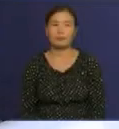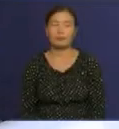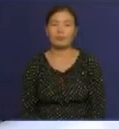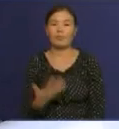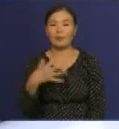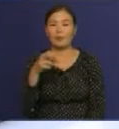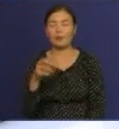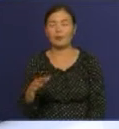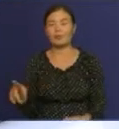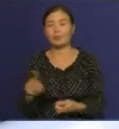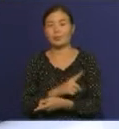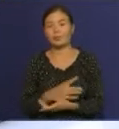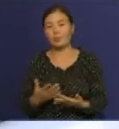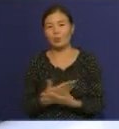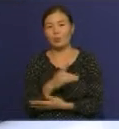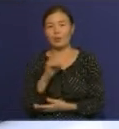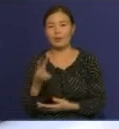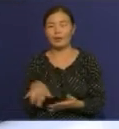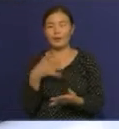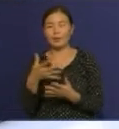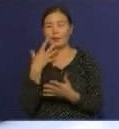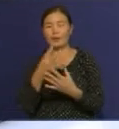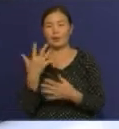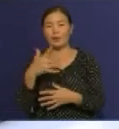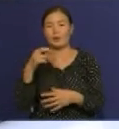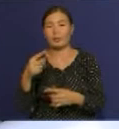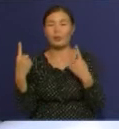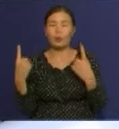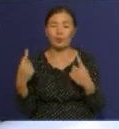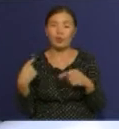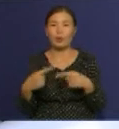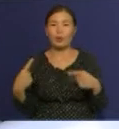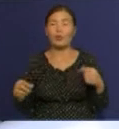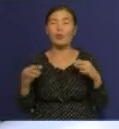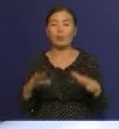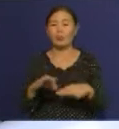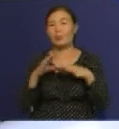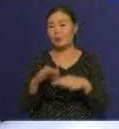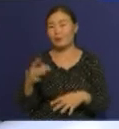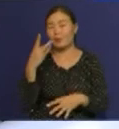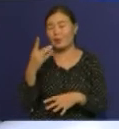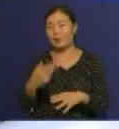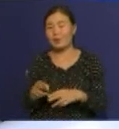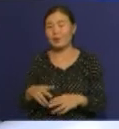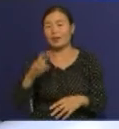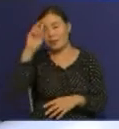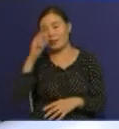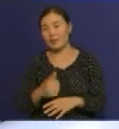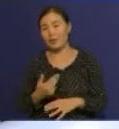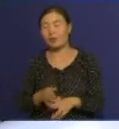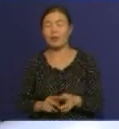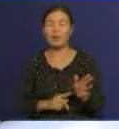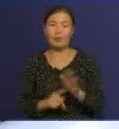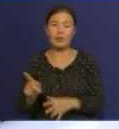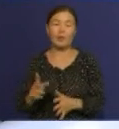50 жылда ел жаңа Жаңаөзен қаласы өзінің 50 жылдық мерейтойын тойлауда түрлі шараларға арқау болып келеді. Солардың бірі елбасының бастамасымен